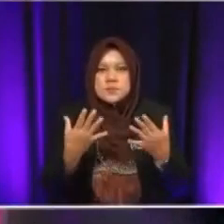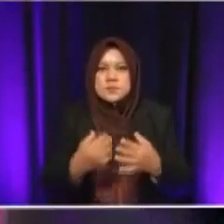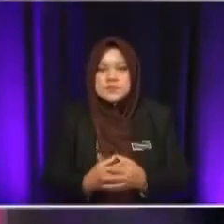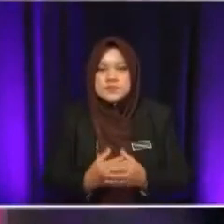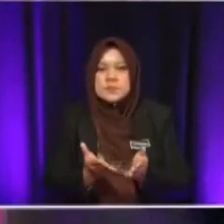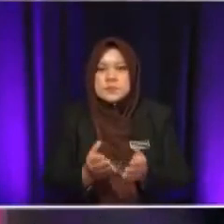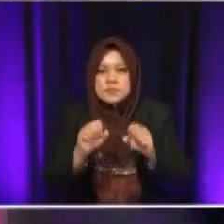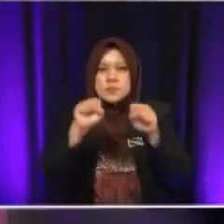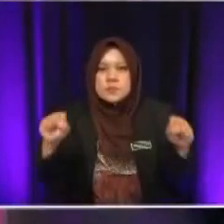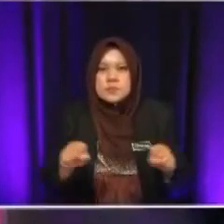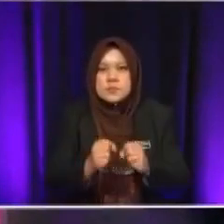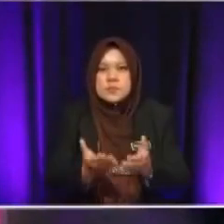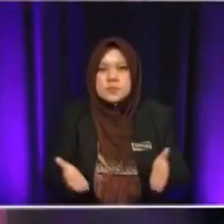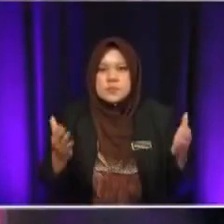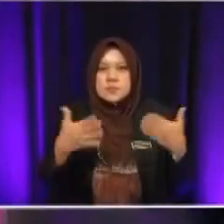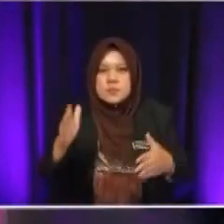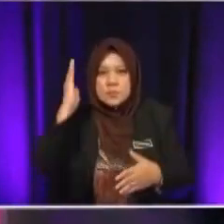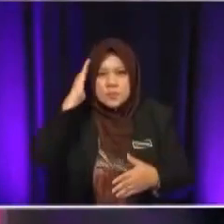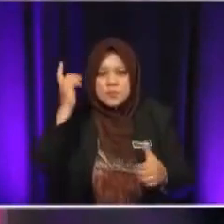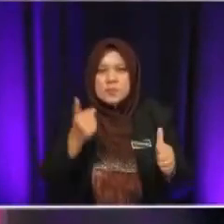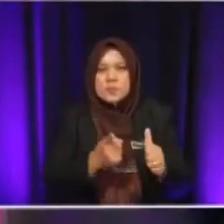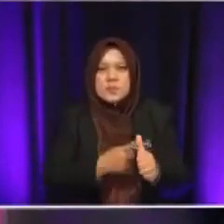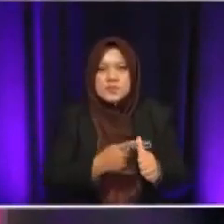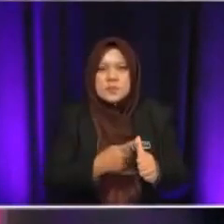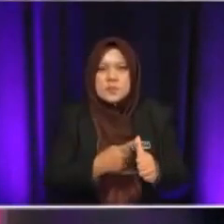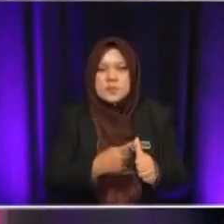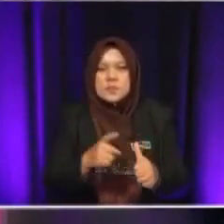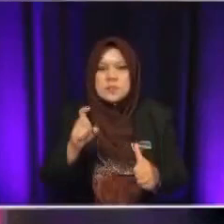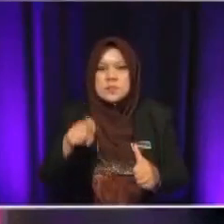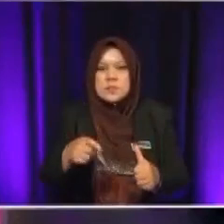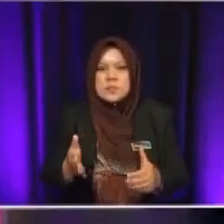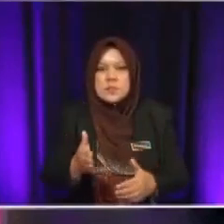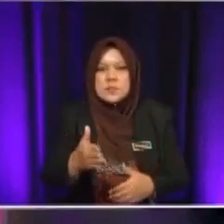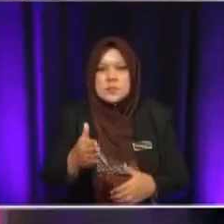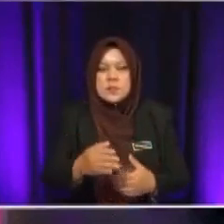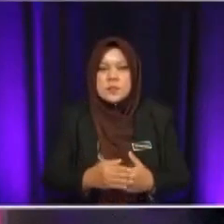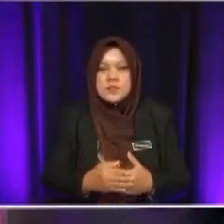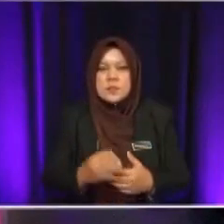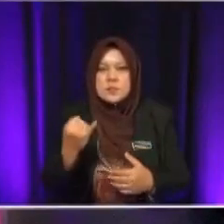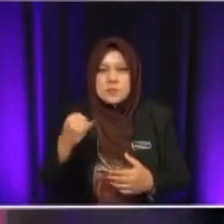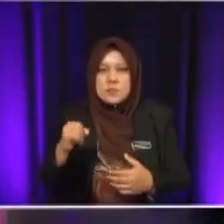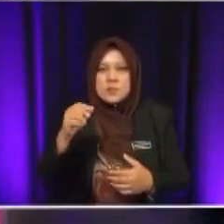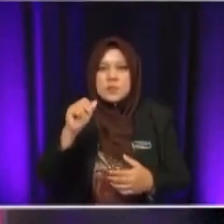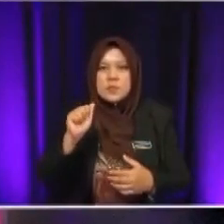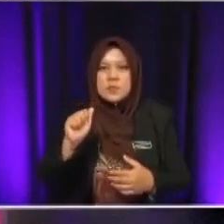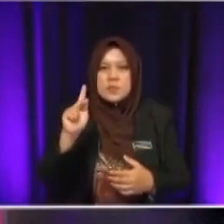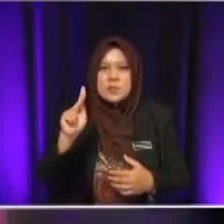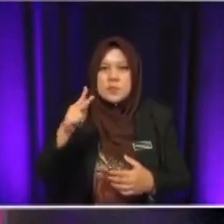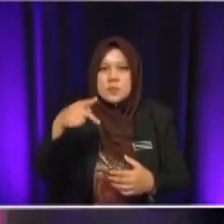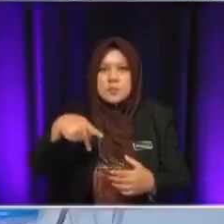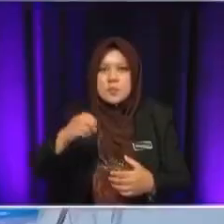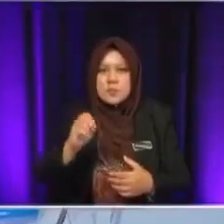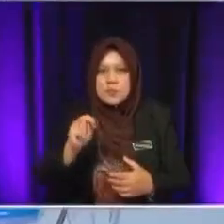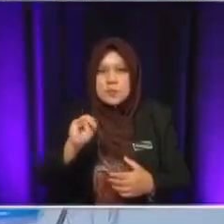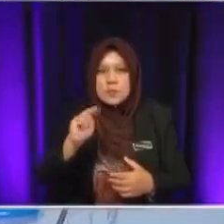takungan yang Mira dah tahu tadi? Saya dah tahu dah. Yang pertama sekali, mestilah yang ada ikan-ikan ni. Iaitu aquaponik. Okey, aquaponik. Lagi?